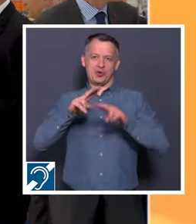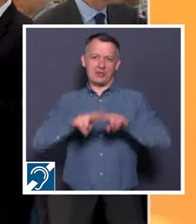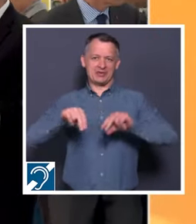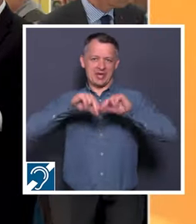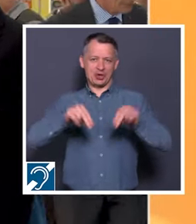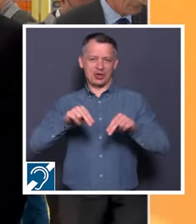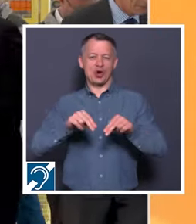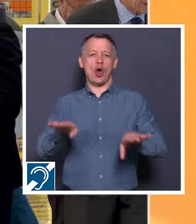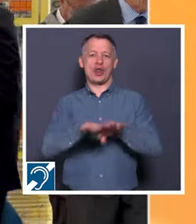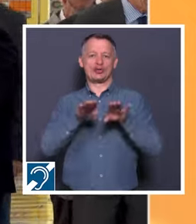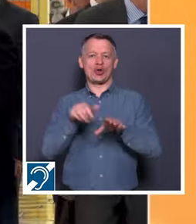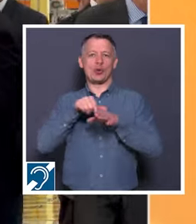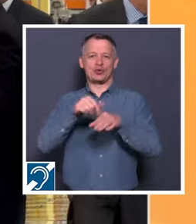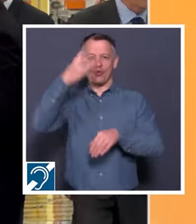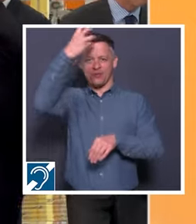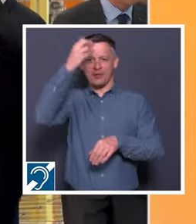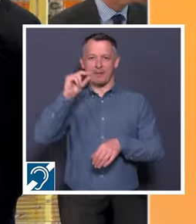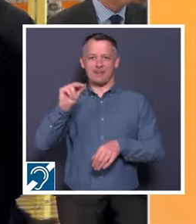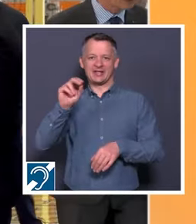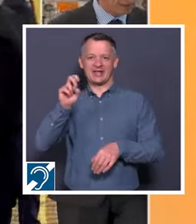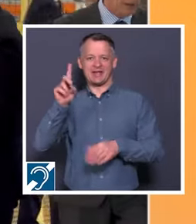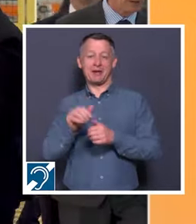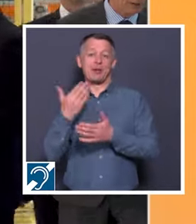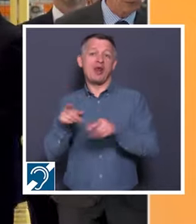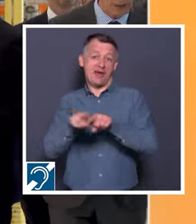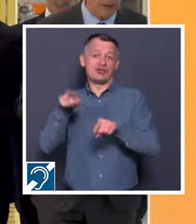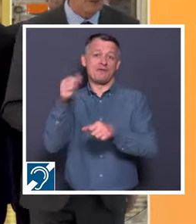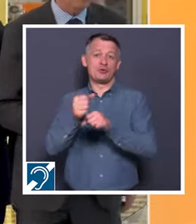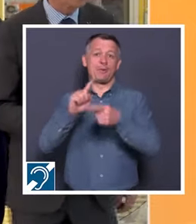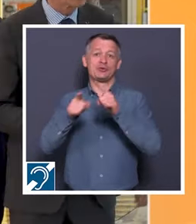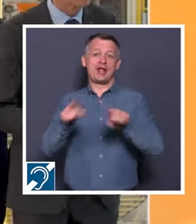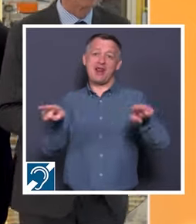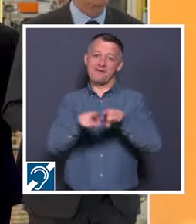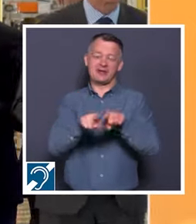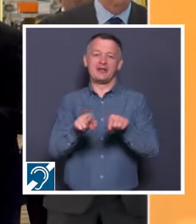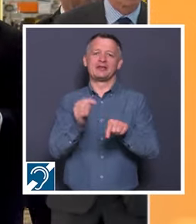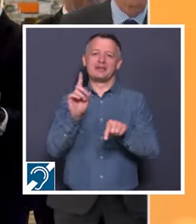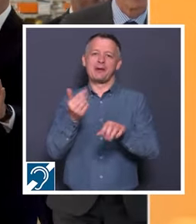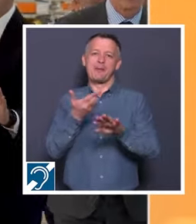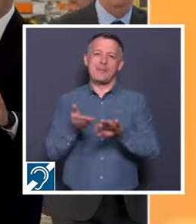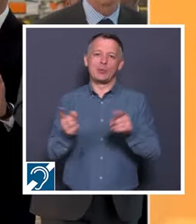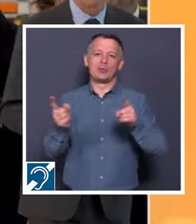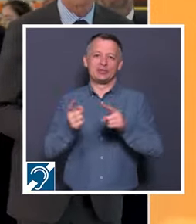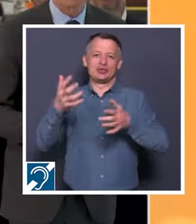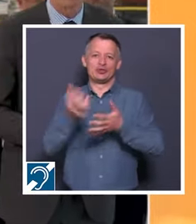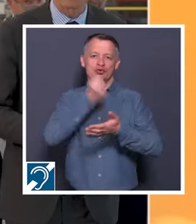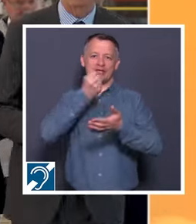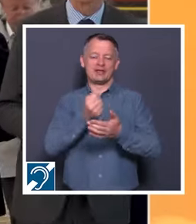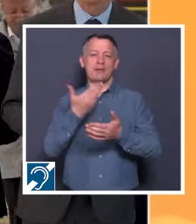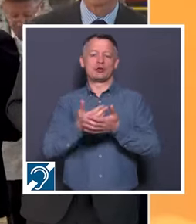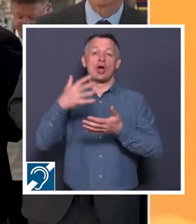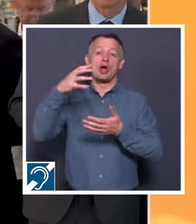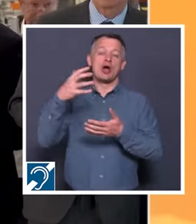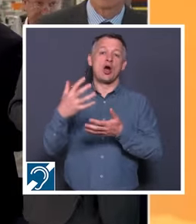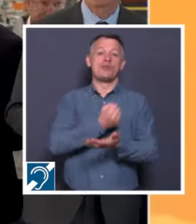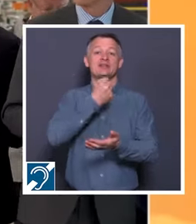nu rămân datori colegilor de guvernare, pentru că și ei au inițiat o politică similară, într-adevăr, cu mai puțin succes, de a obține